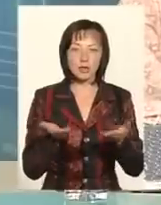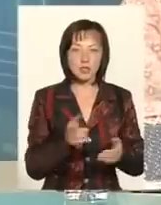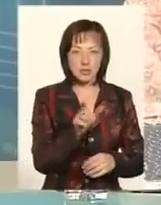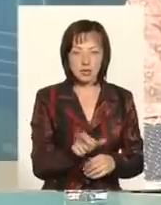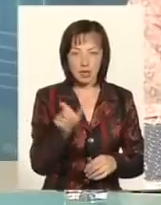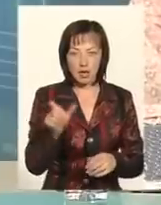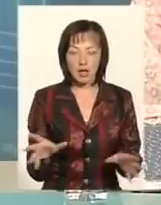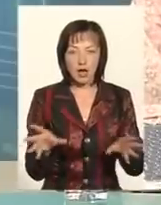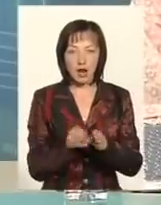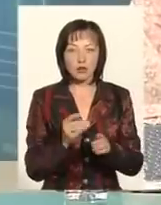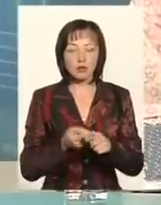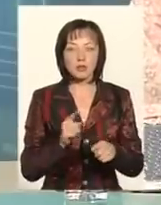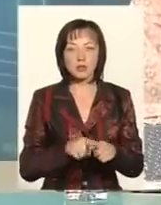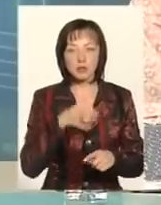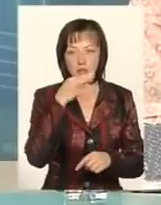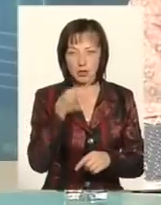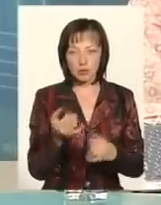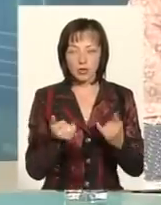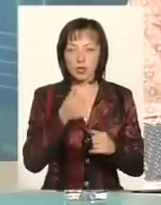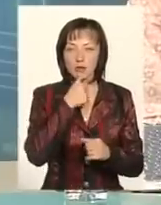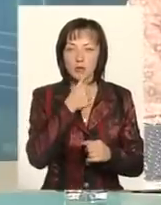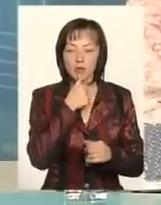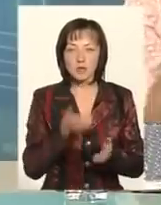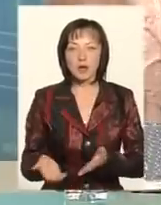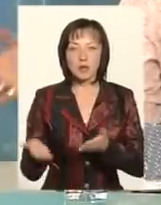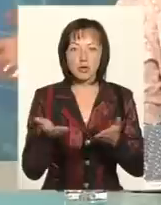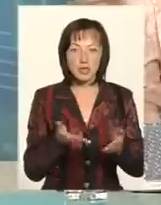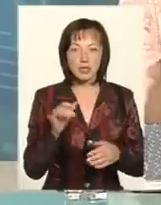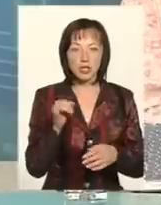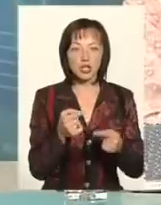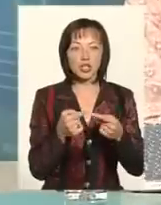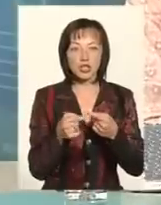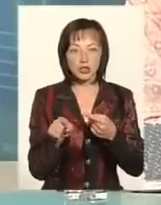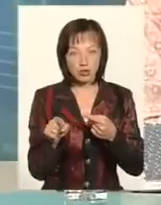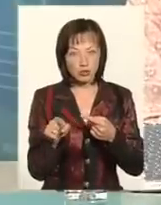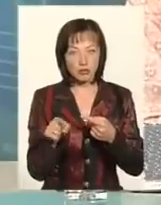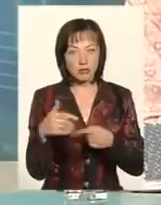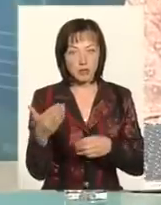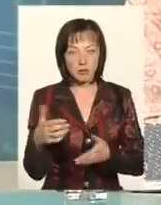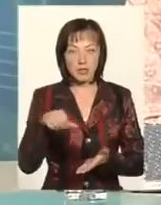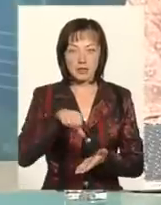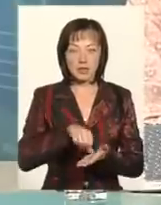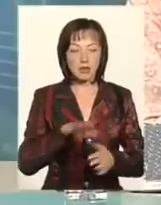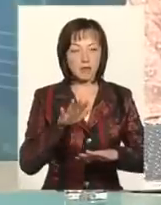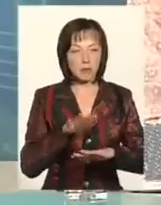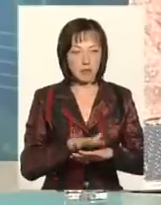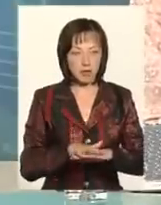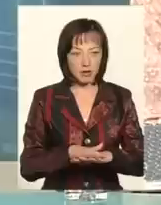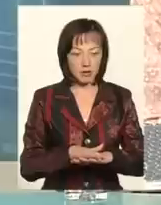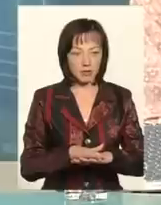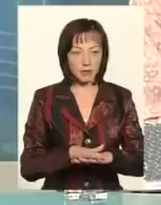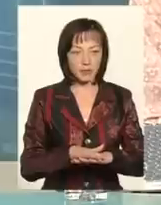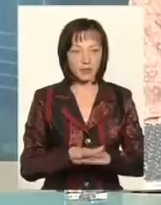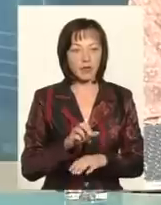тим зазначу що ми Сьогодні спробували запросити в цю студію і інший бік представників наших